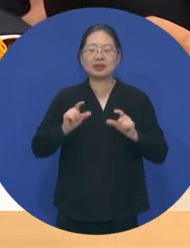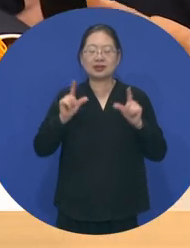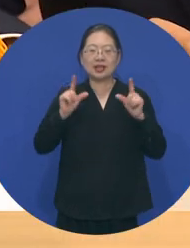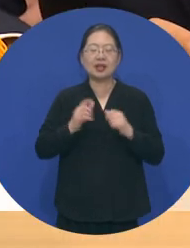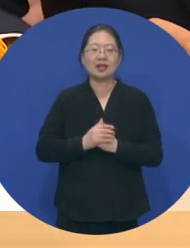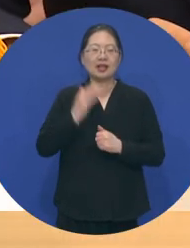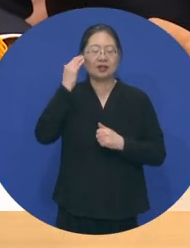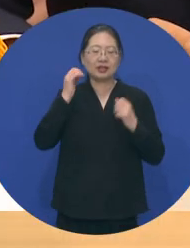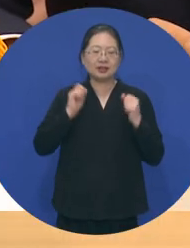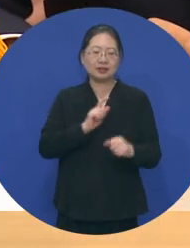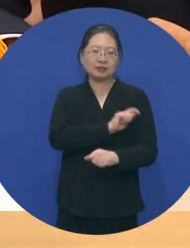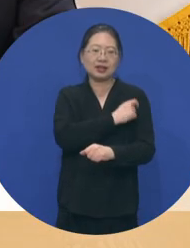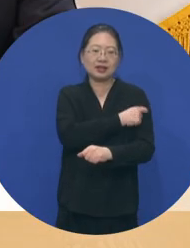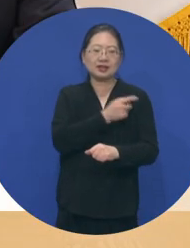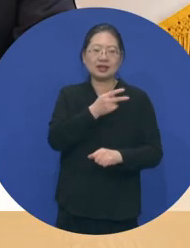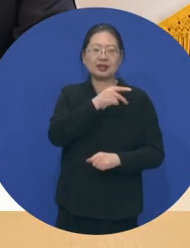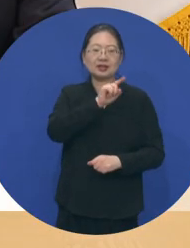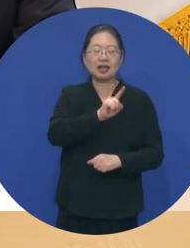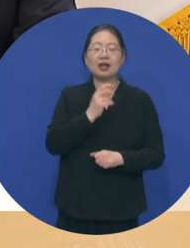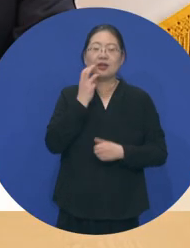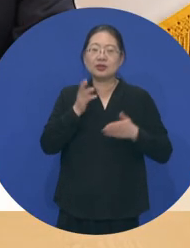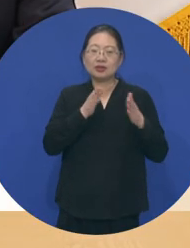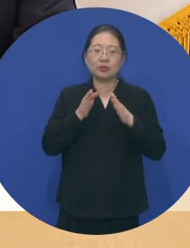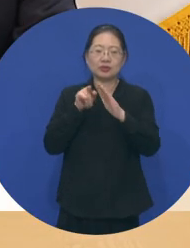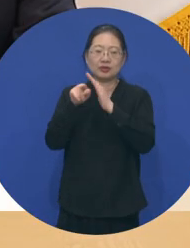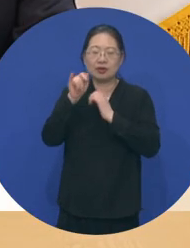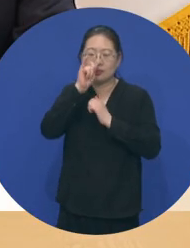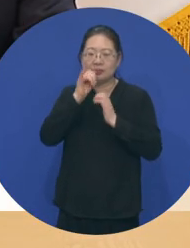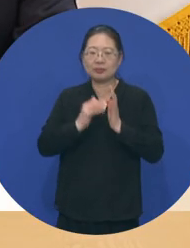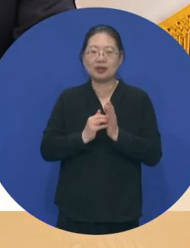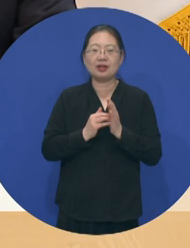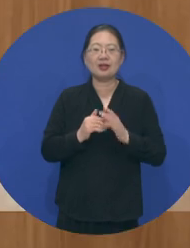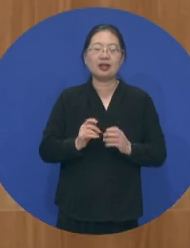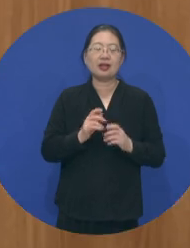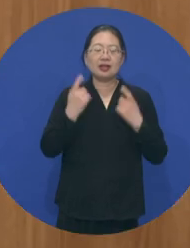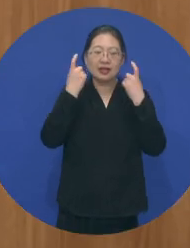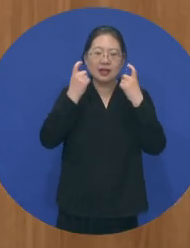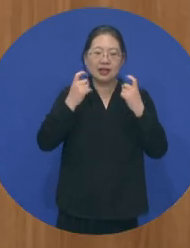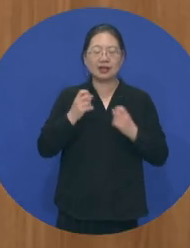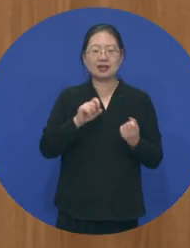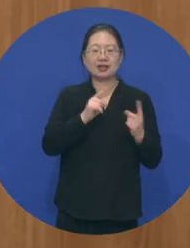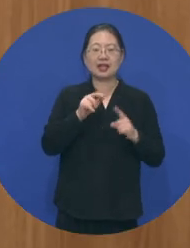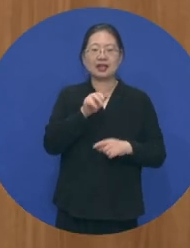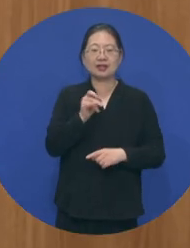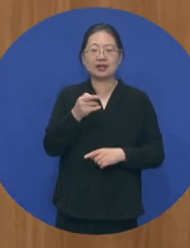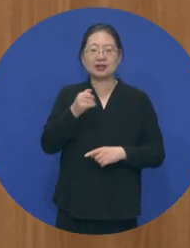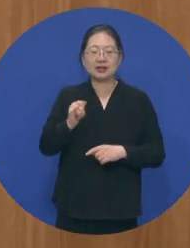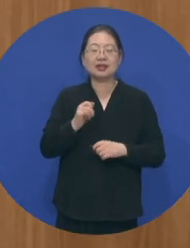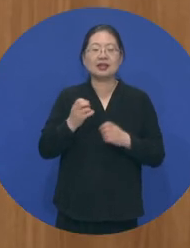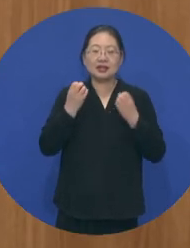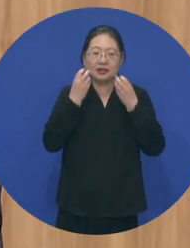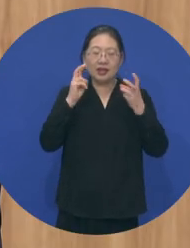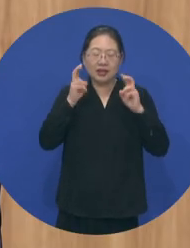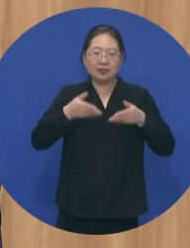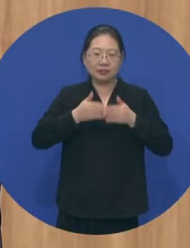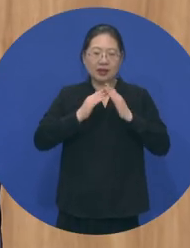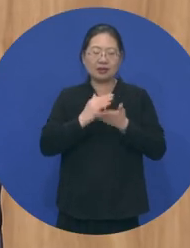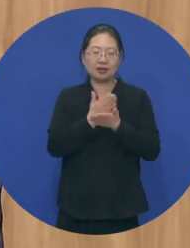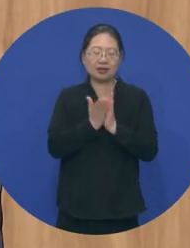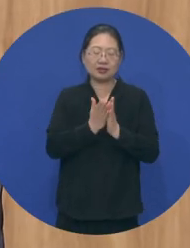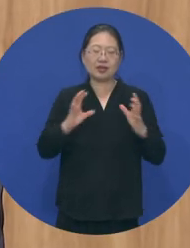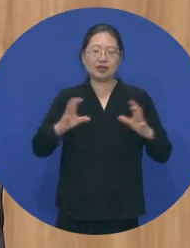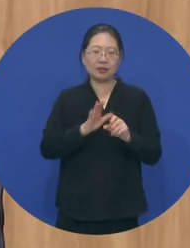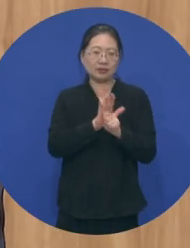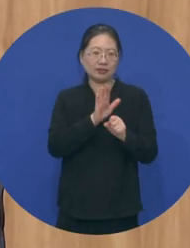같은 날 주한 스페인 대사도 경기도청을 찾았습니다. 스페인과는 관광, 재생에너지, 스타트업 등 다방면으로